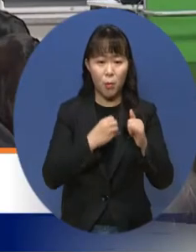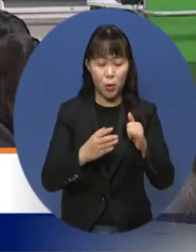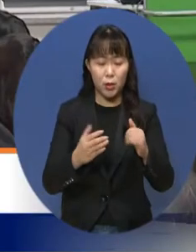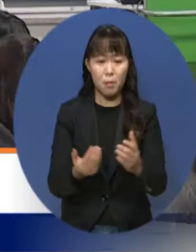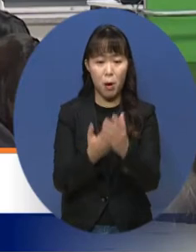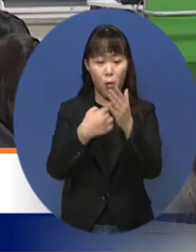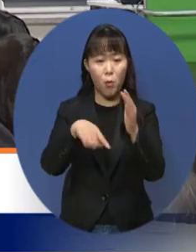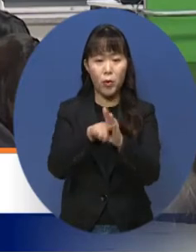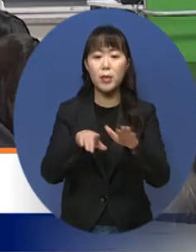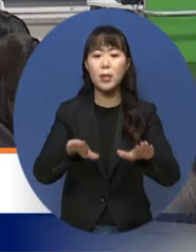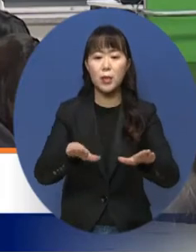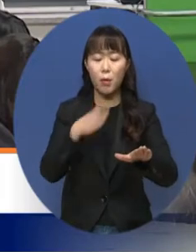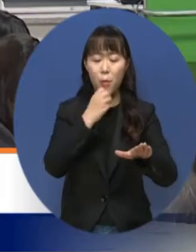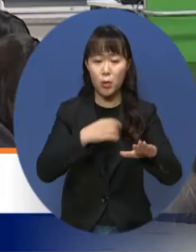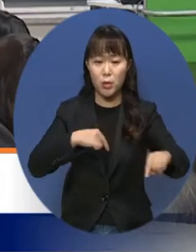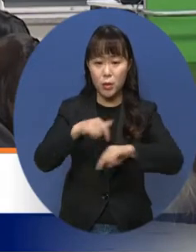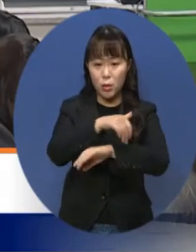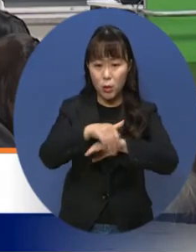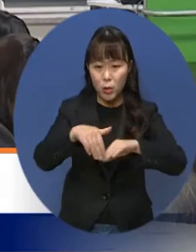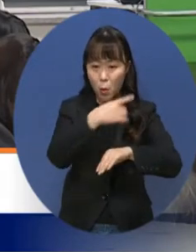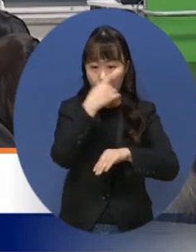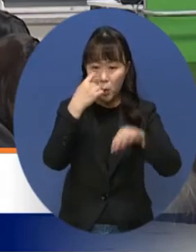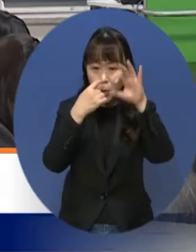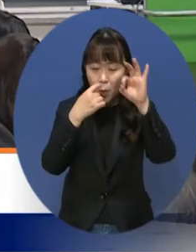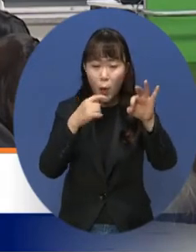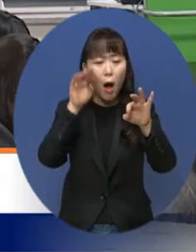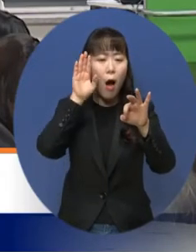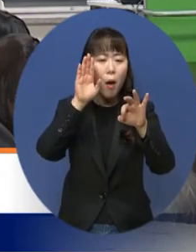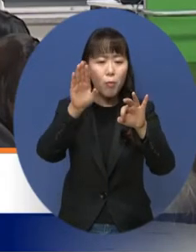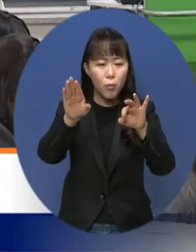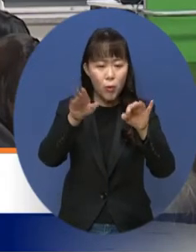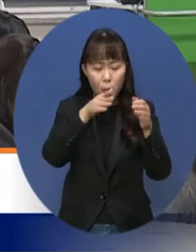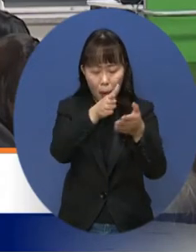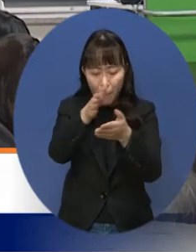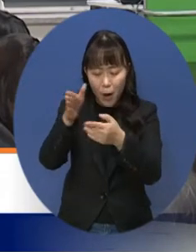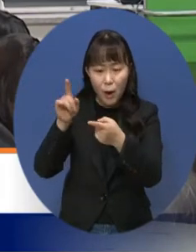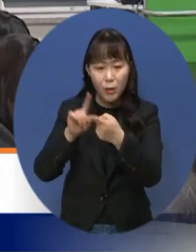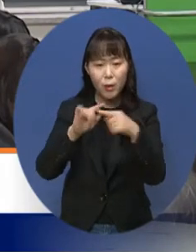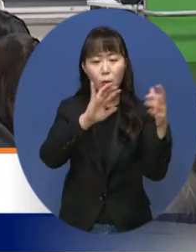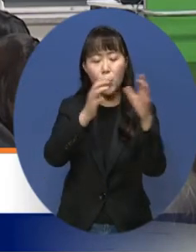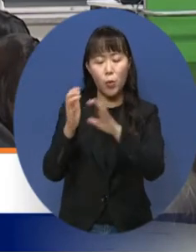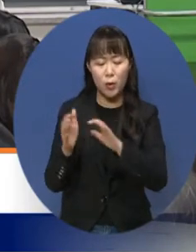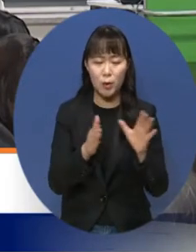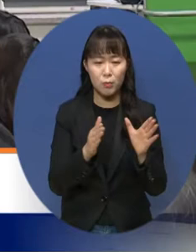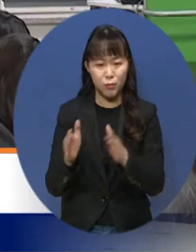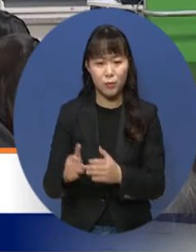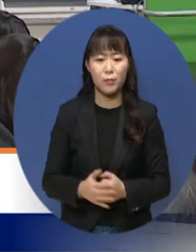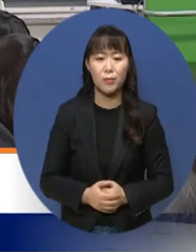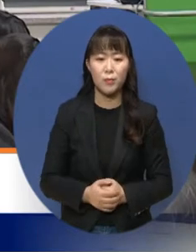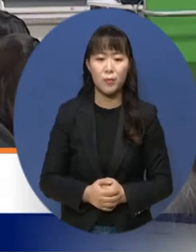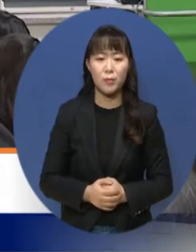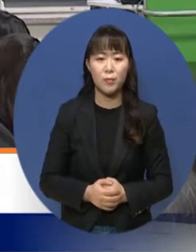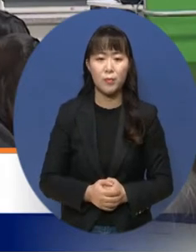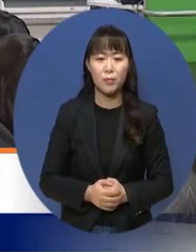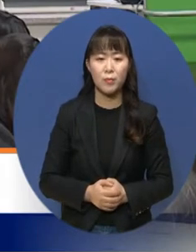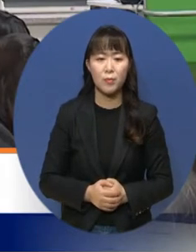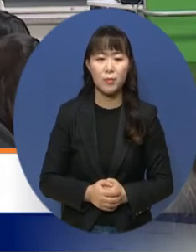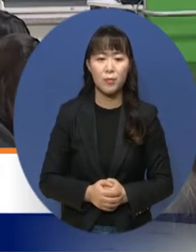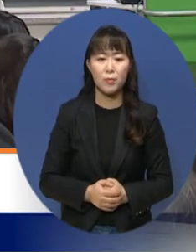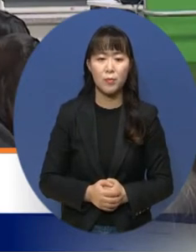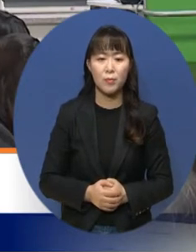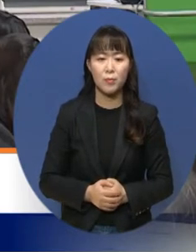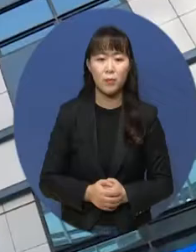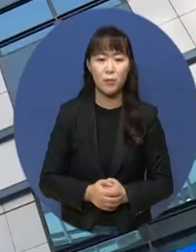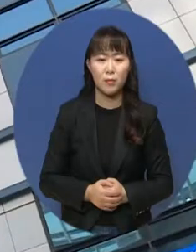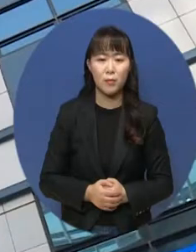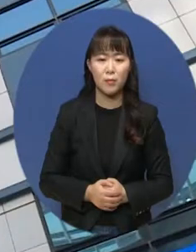증진을 위해 현재 복지 정책을 짚어보고 앞으로의 방향을 논하는 자리가 마련됐습니다. 보도에 박성용